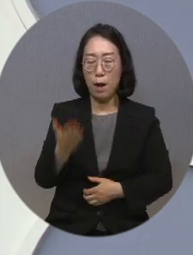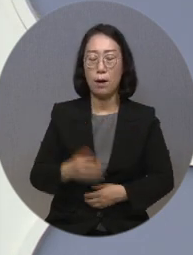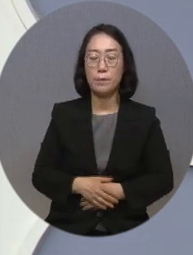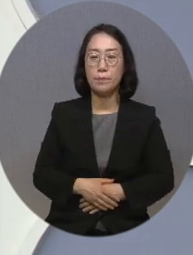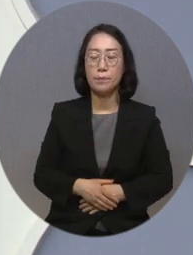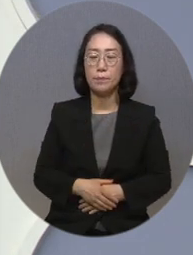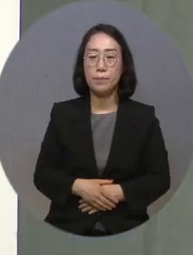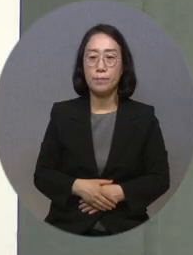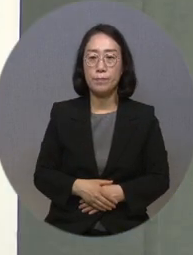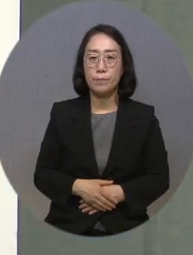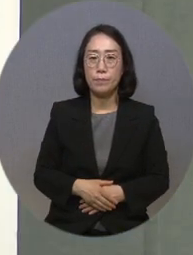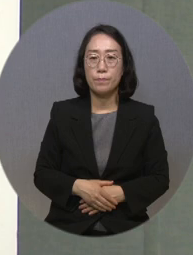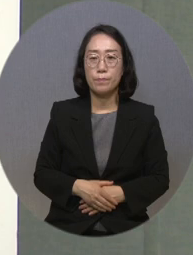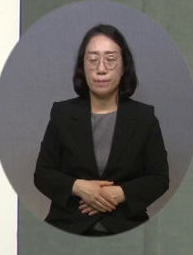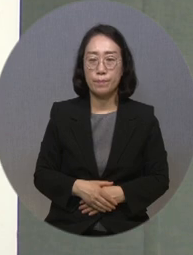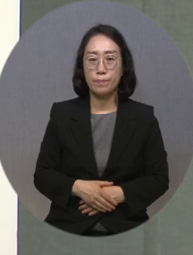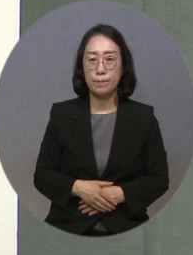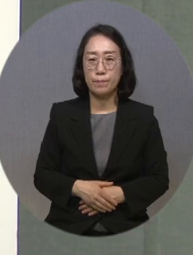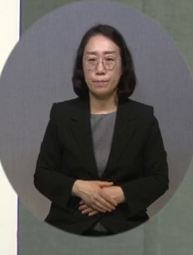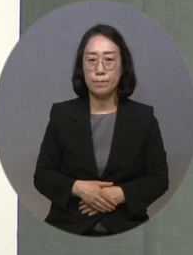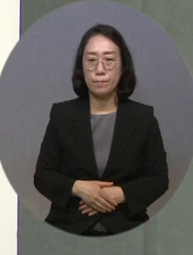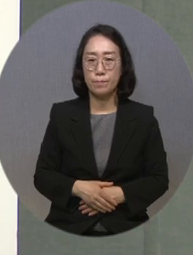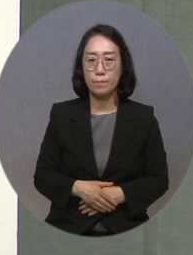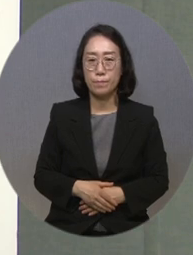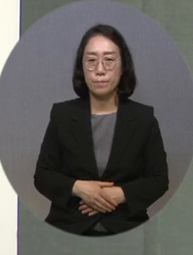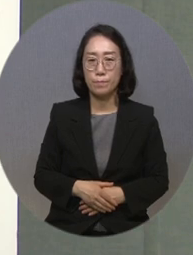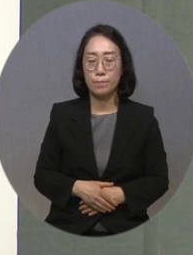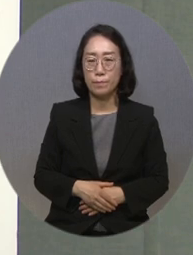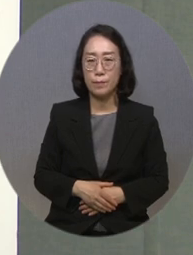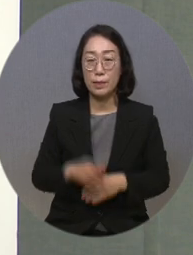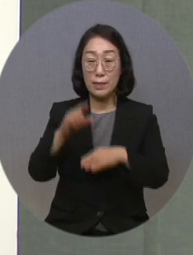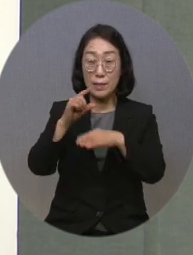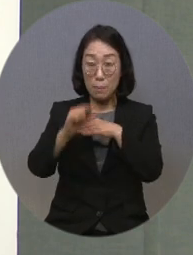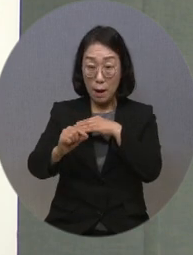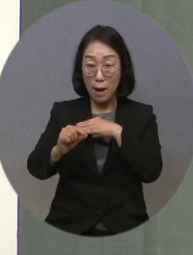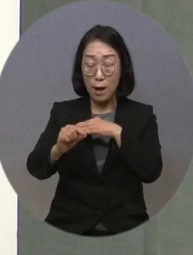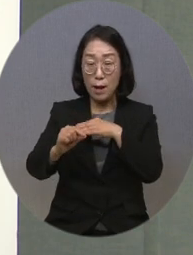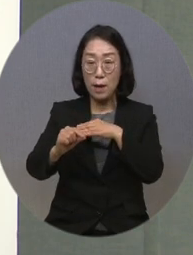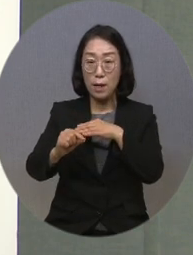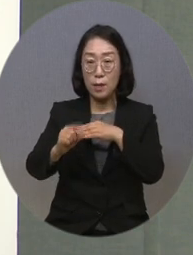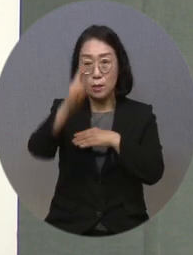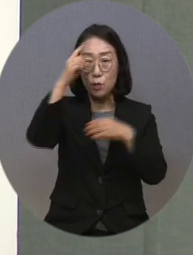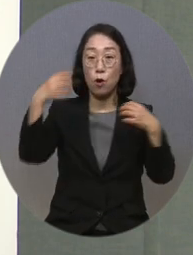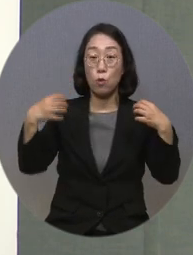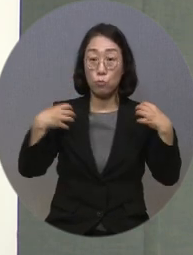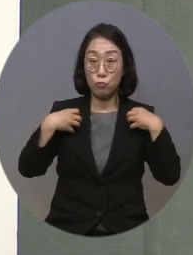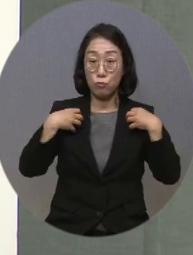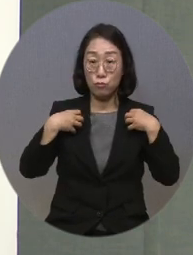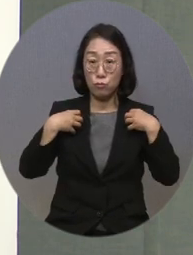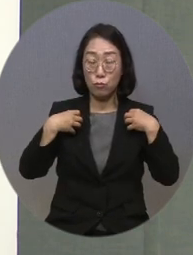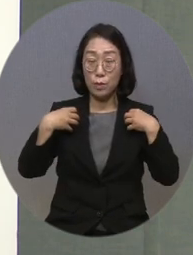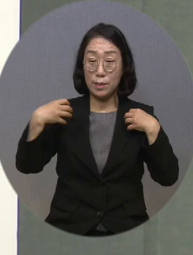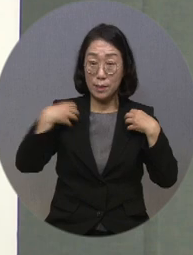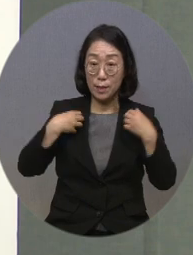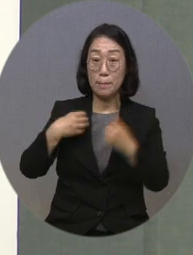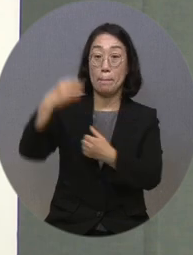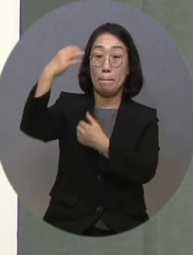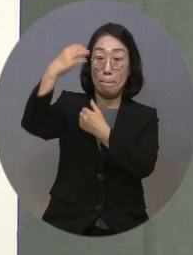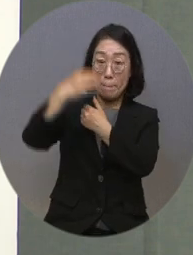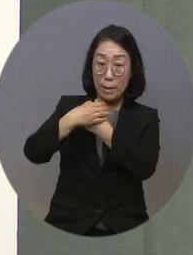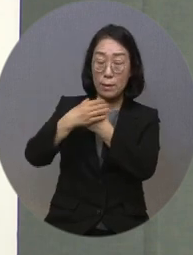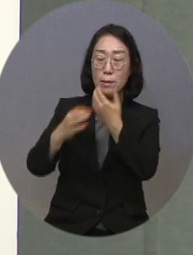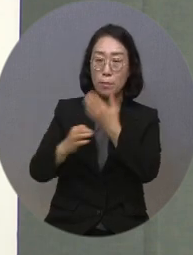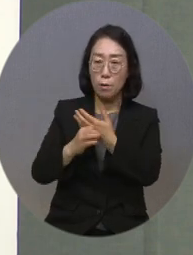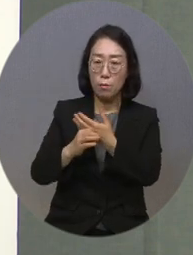합니다. 그 지방 정부를 책임을 지게 되면은 지금